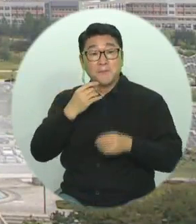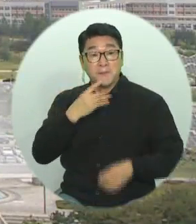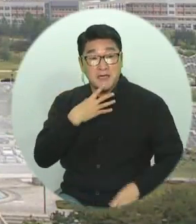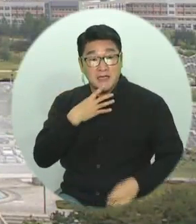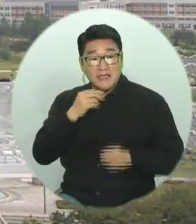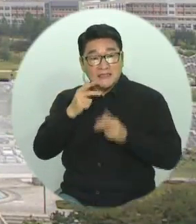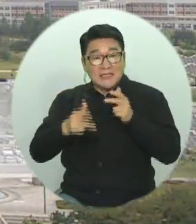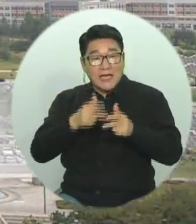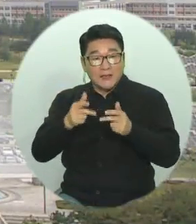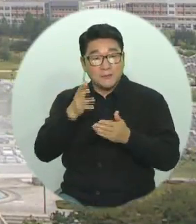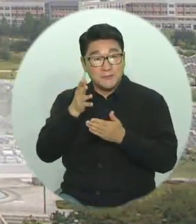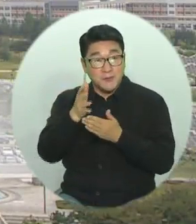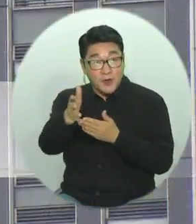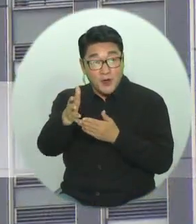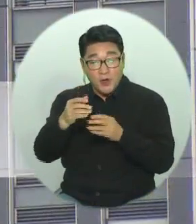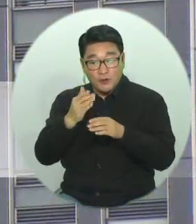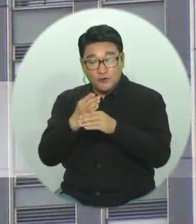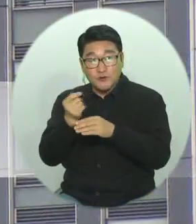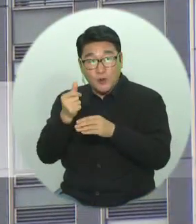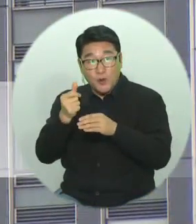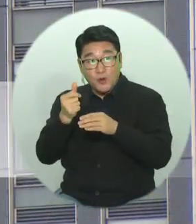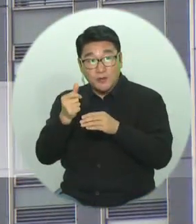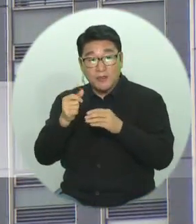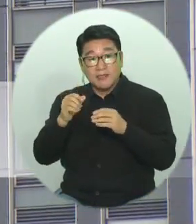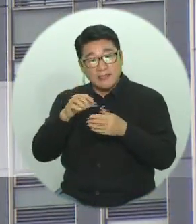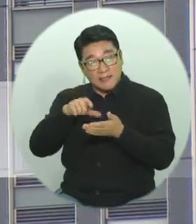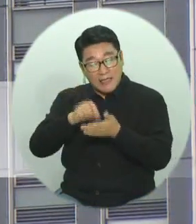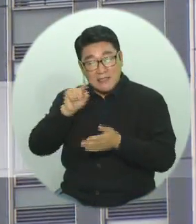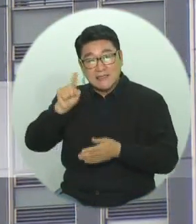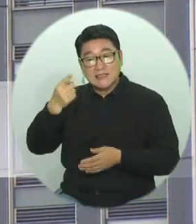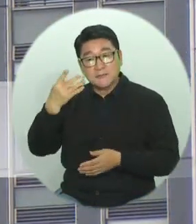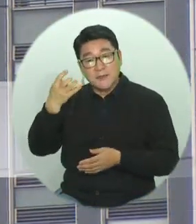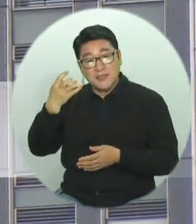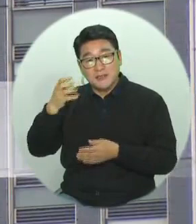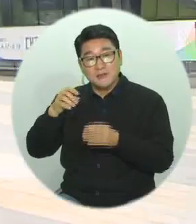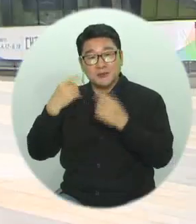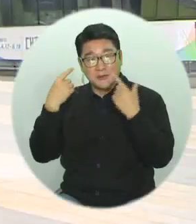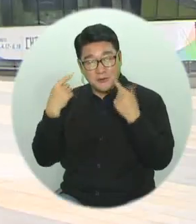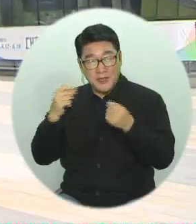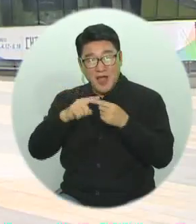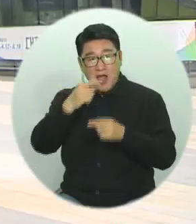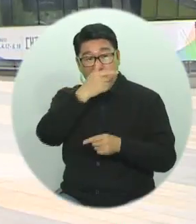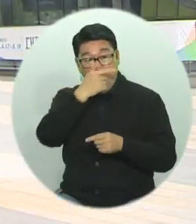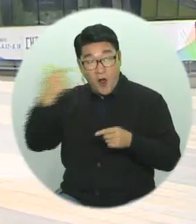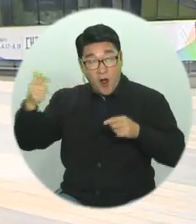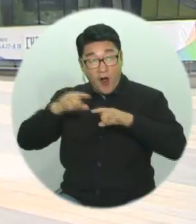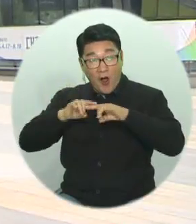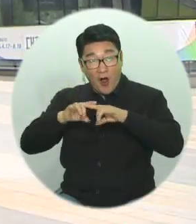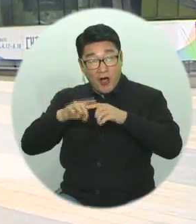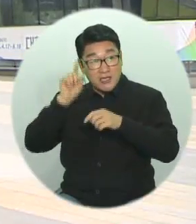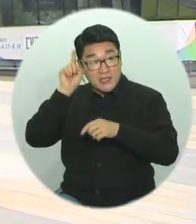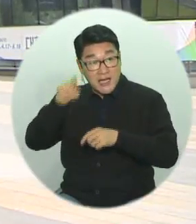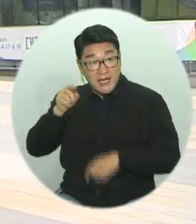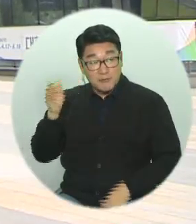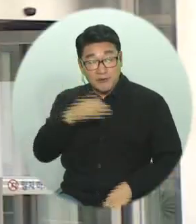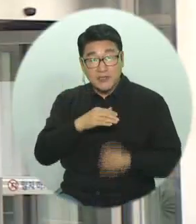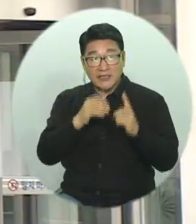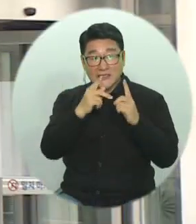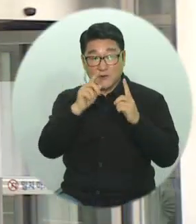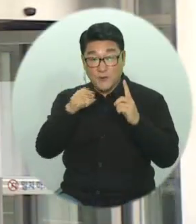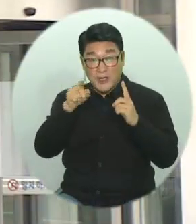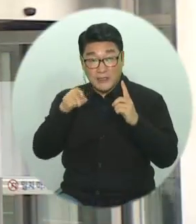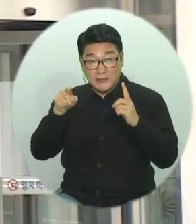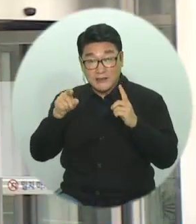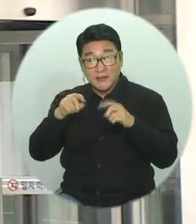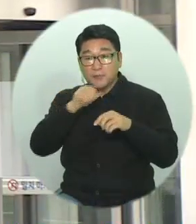전기요금의 경우 중소기업 약 40만 호은 동결하고 대용량에 대해서만 내일부터 1kW